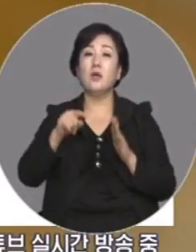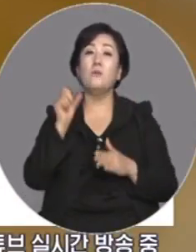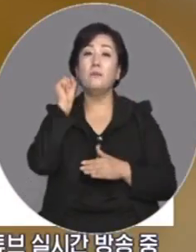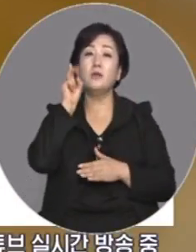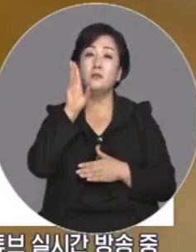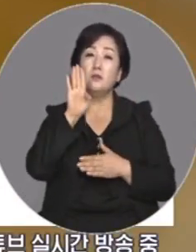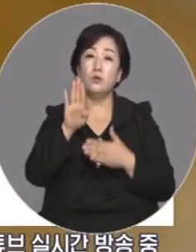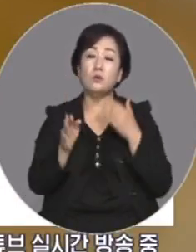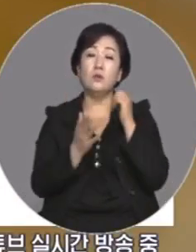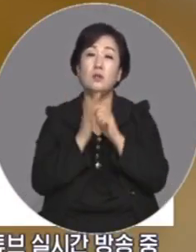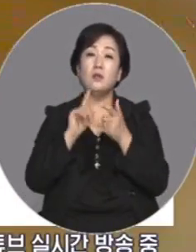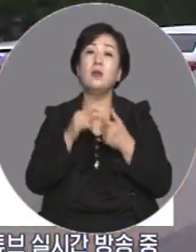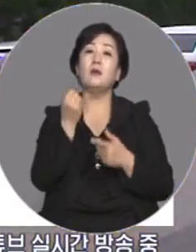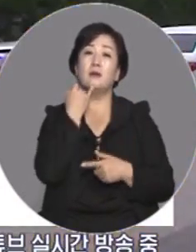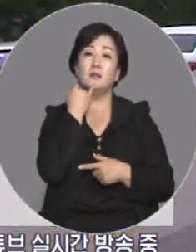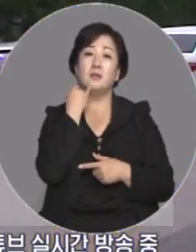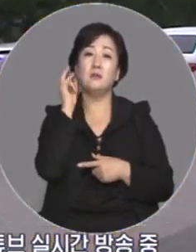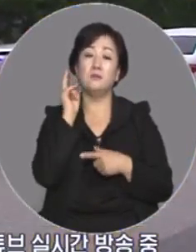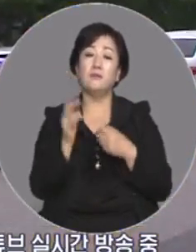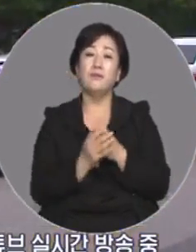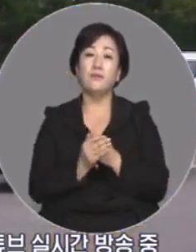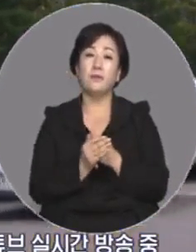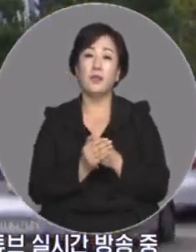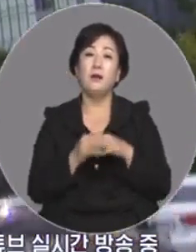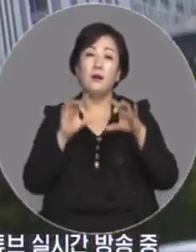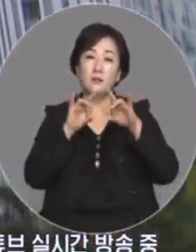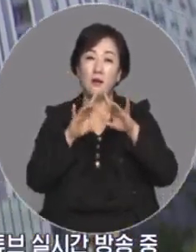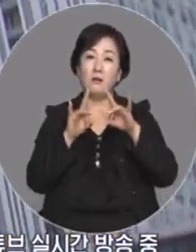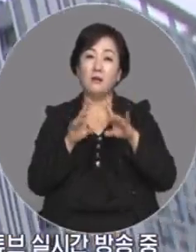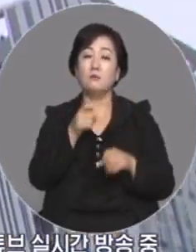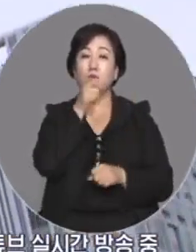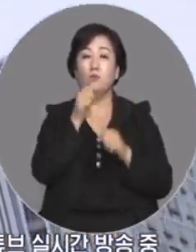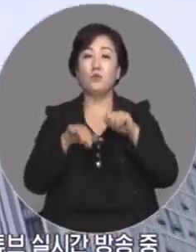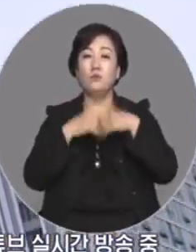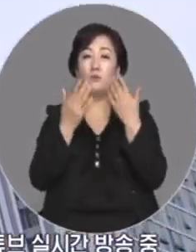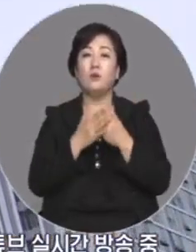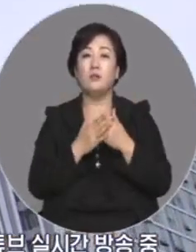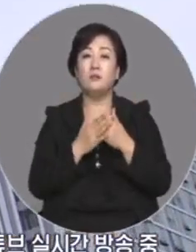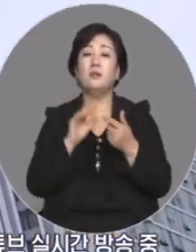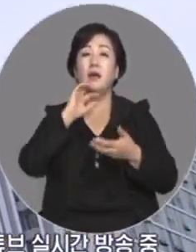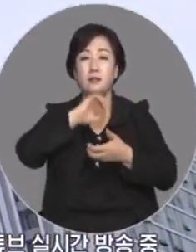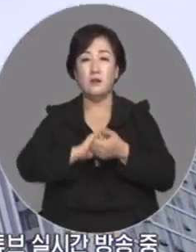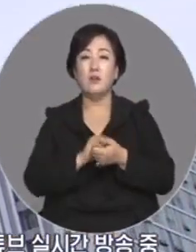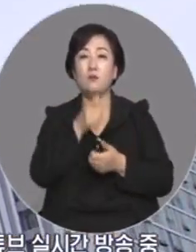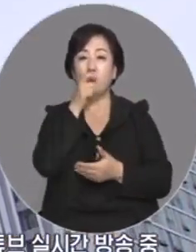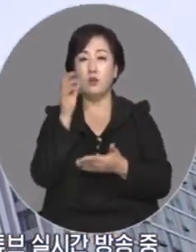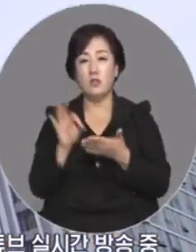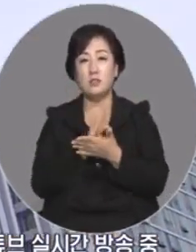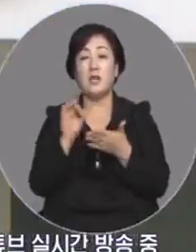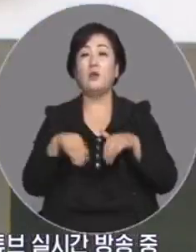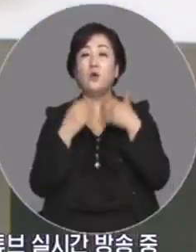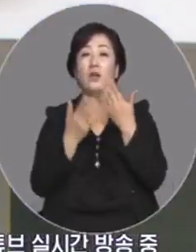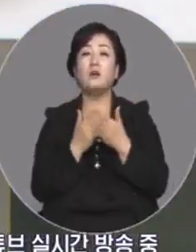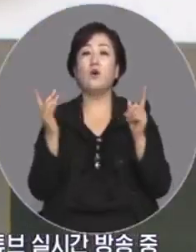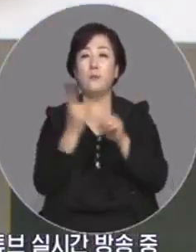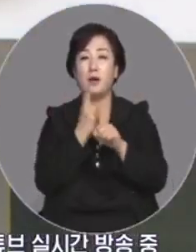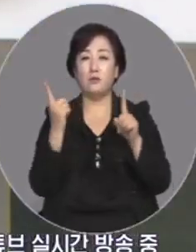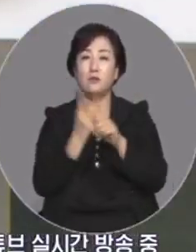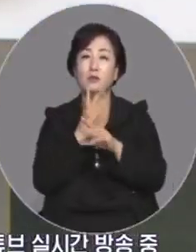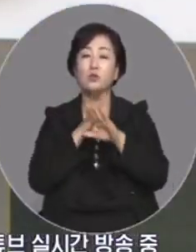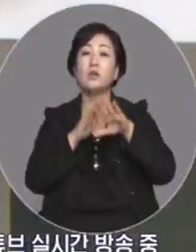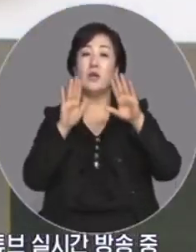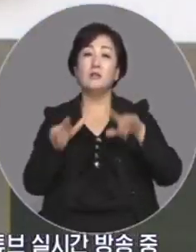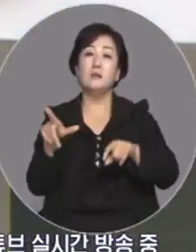정도는 그게 남은 수은이. 또 정기 수질 검사 결과에 따라 필요하다면 대책을 마련하겠다고 밝혔지만 지금